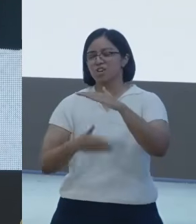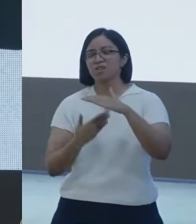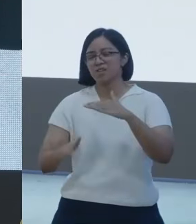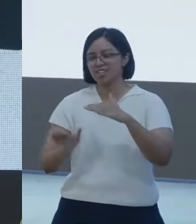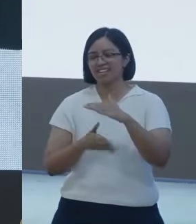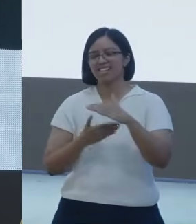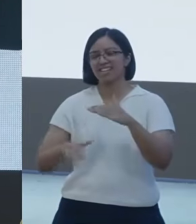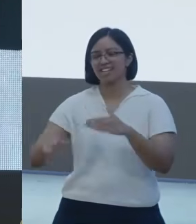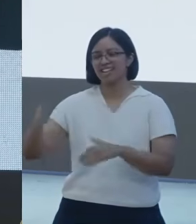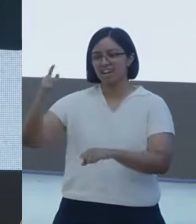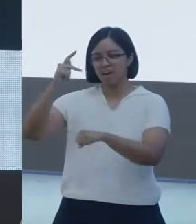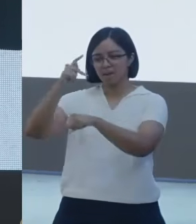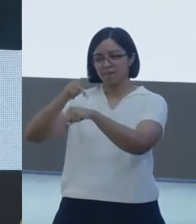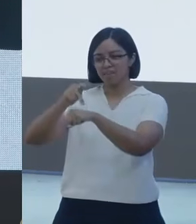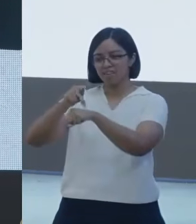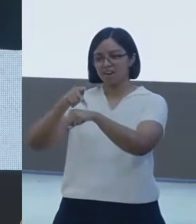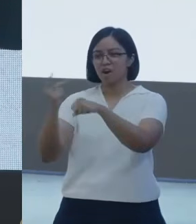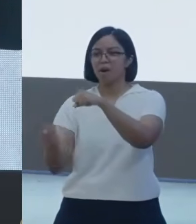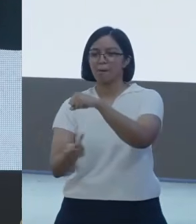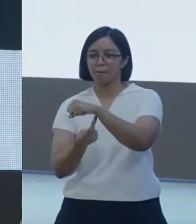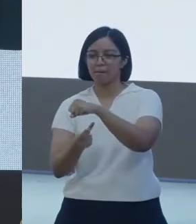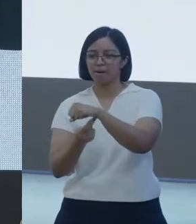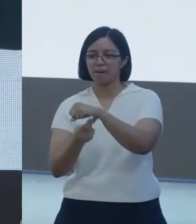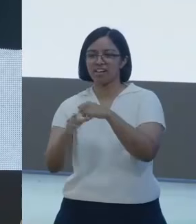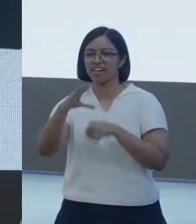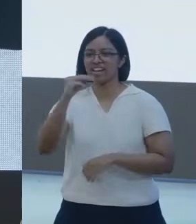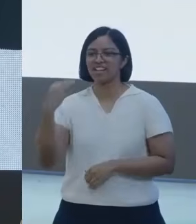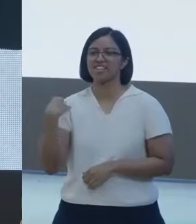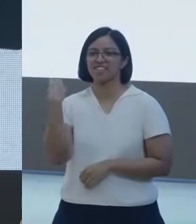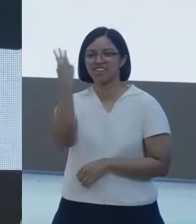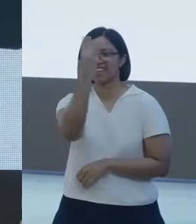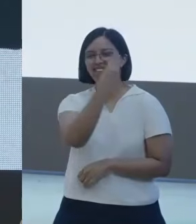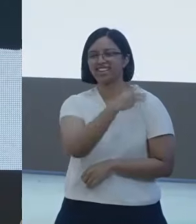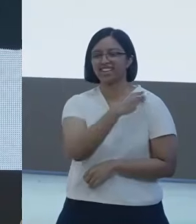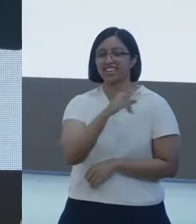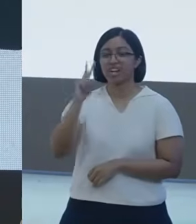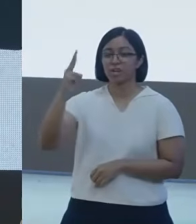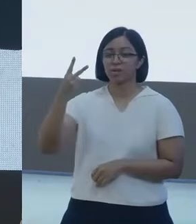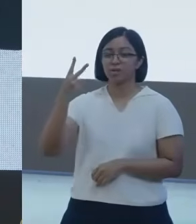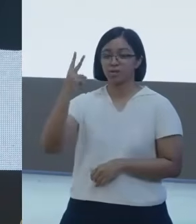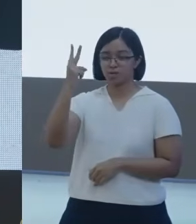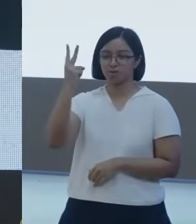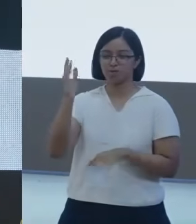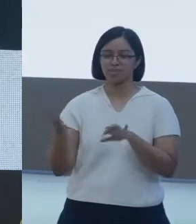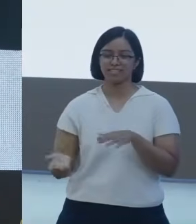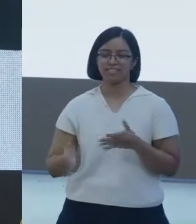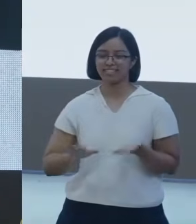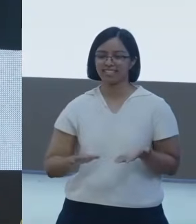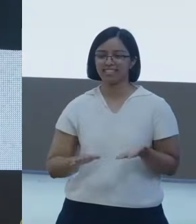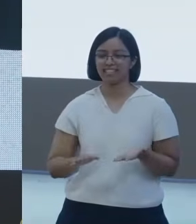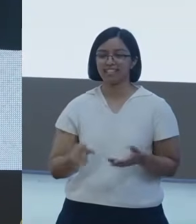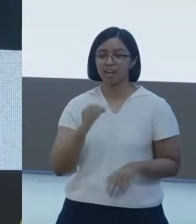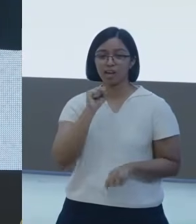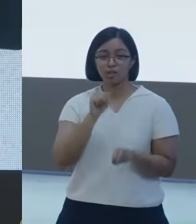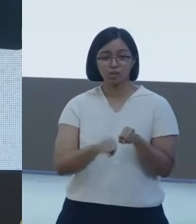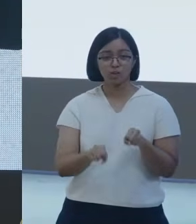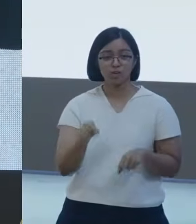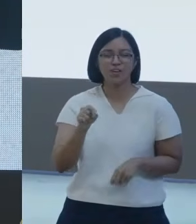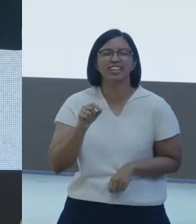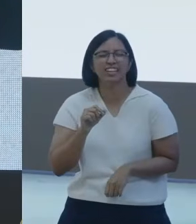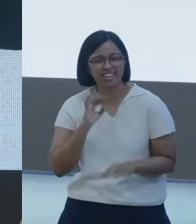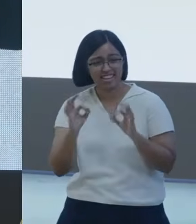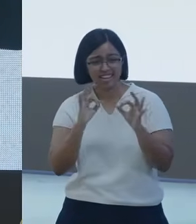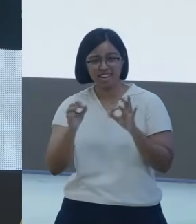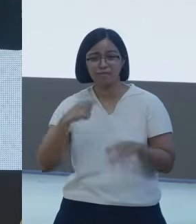No? Dalawa po sa kanila patay na. No? So kung umaasa pa kayo na sila ay magre-reunite, hindi